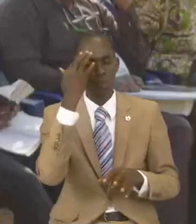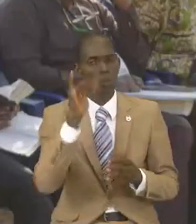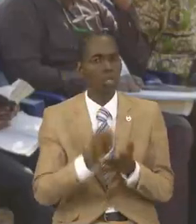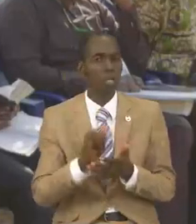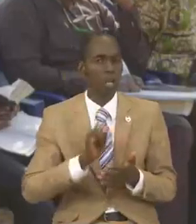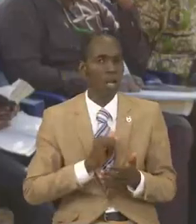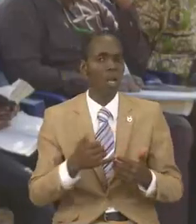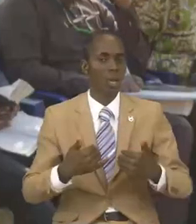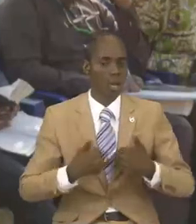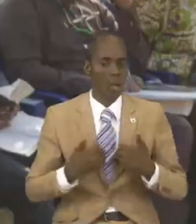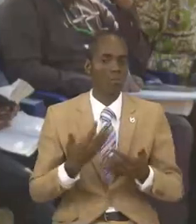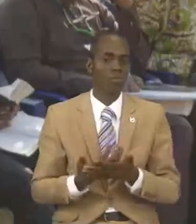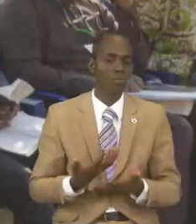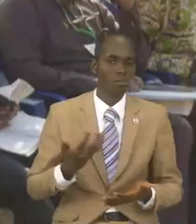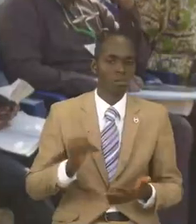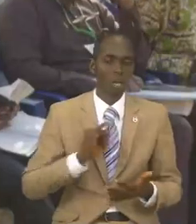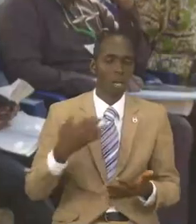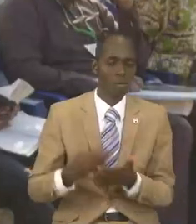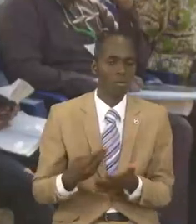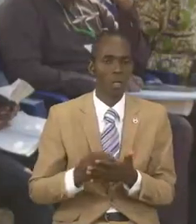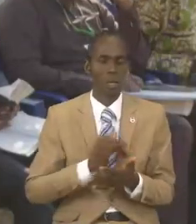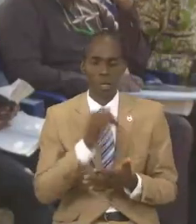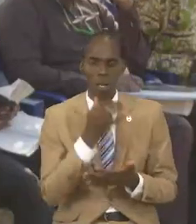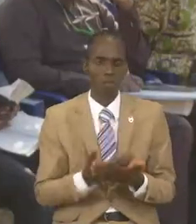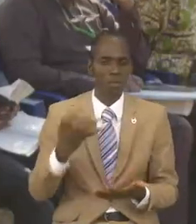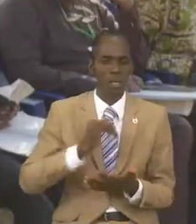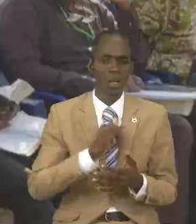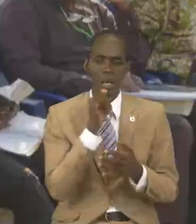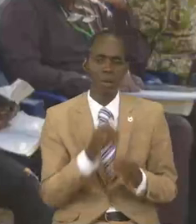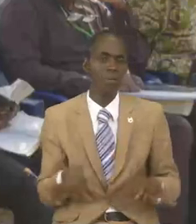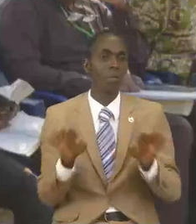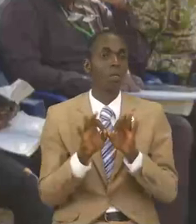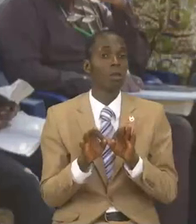quelqu'un, que j'ai réussi, que je suis important.